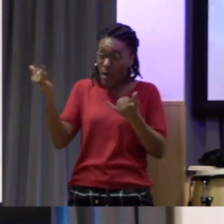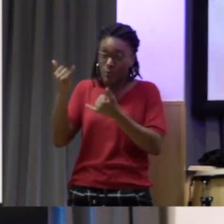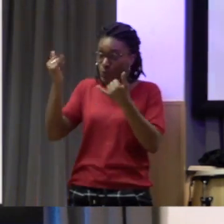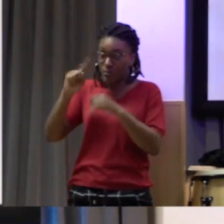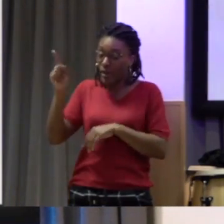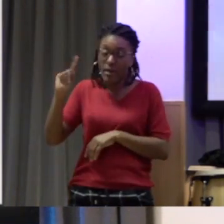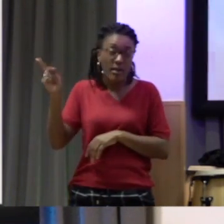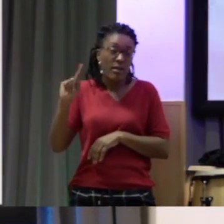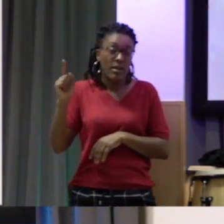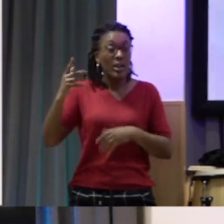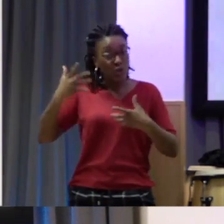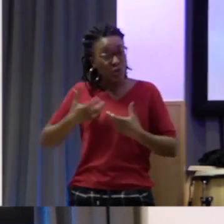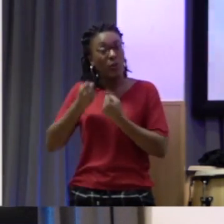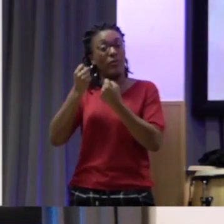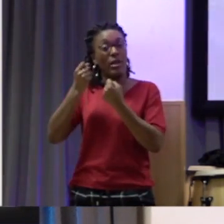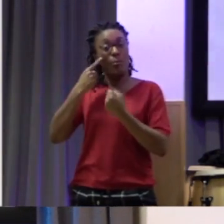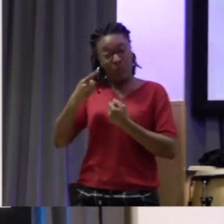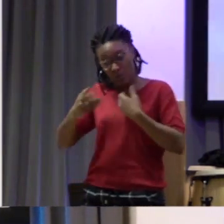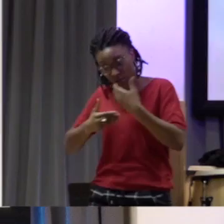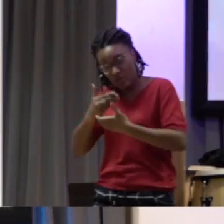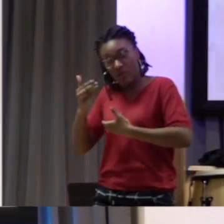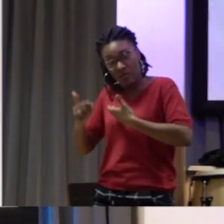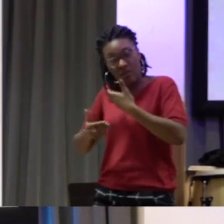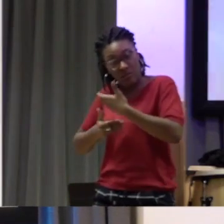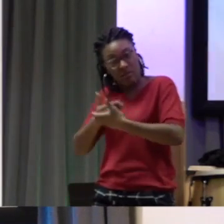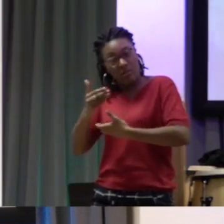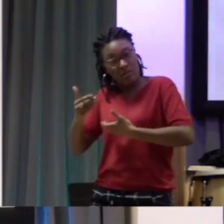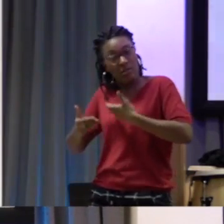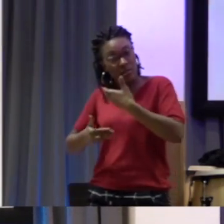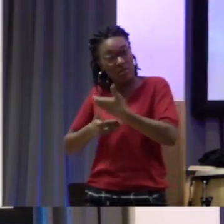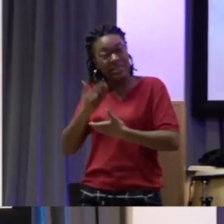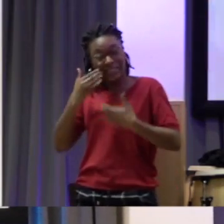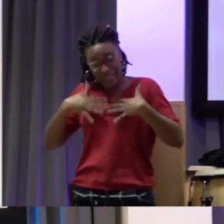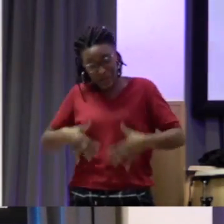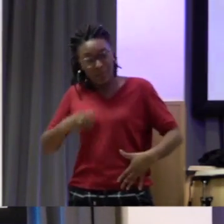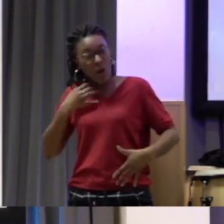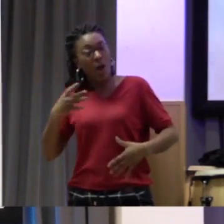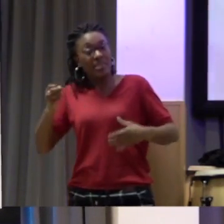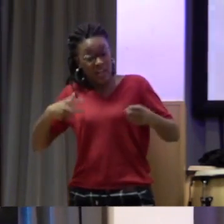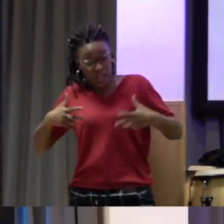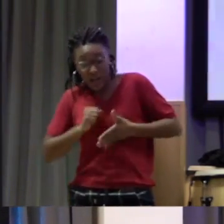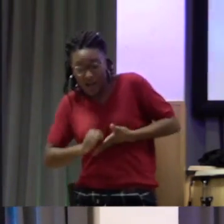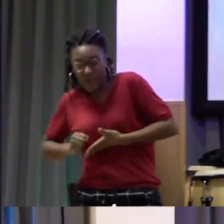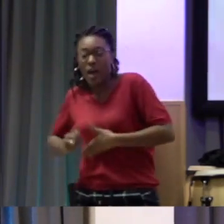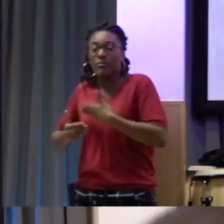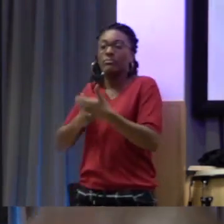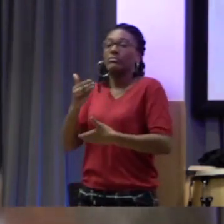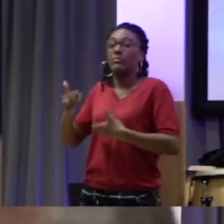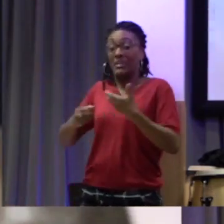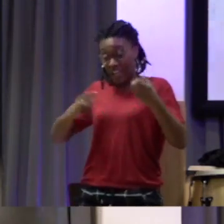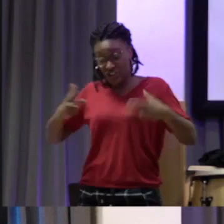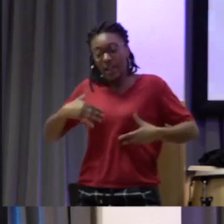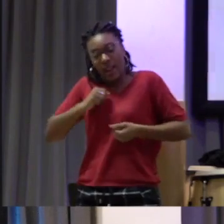nous commencions cette marche avec lui. Il a dit que celui qui m'aime